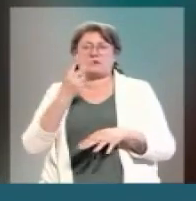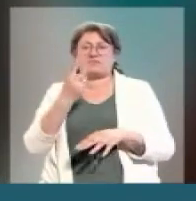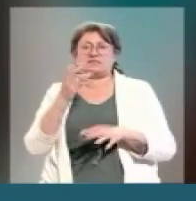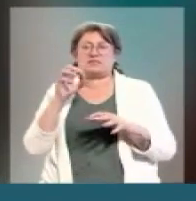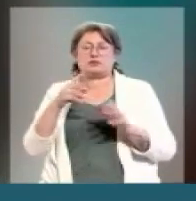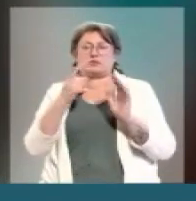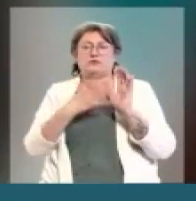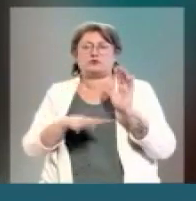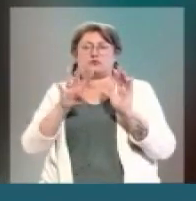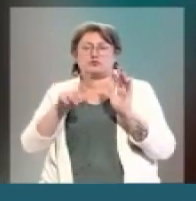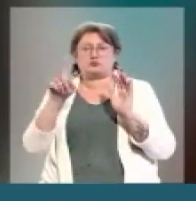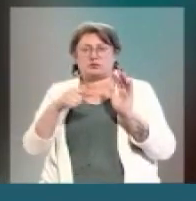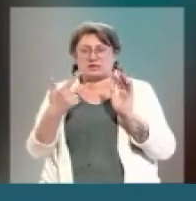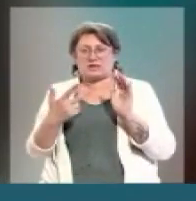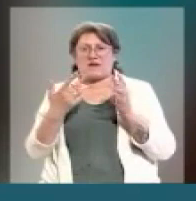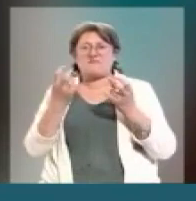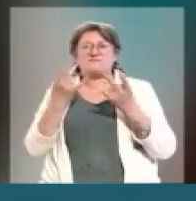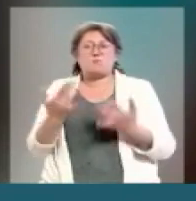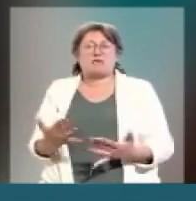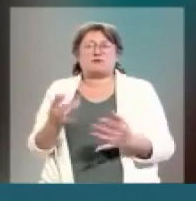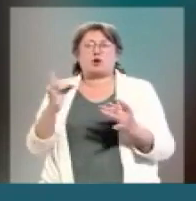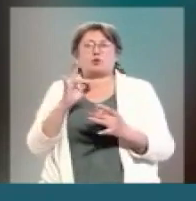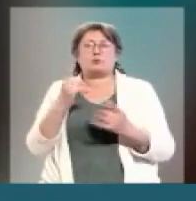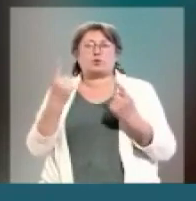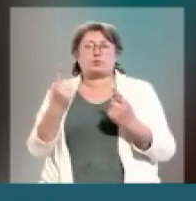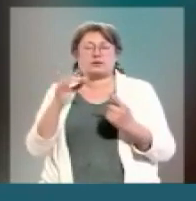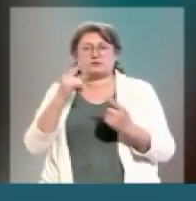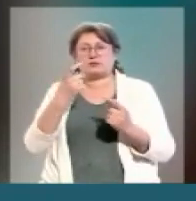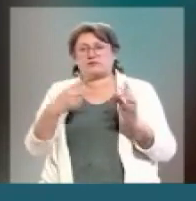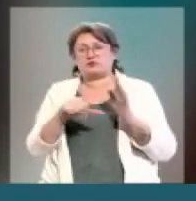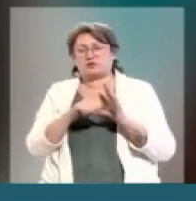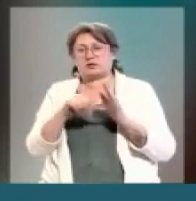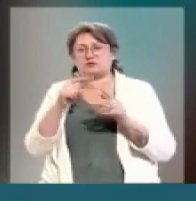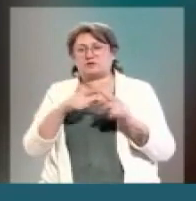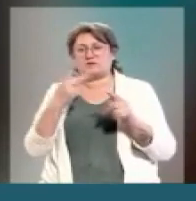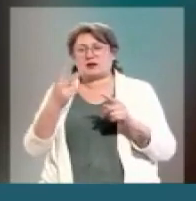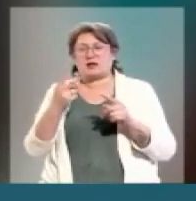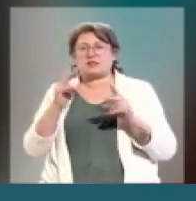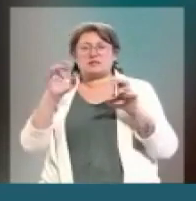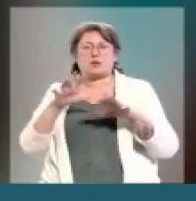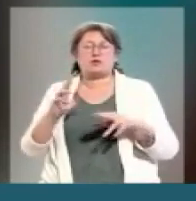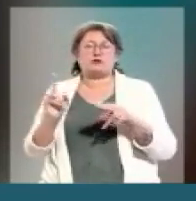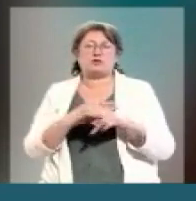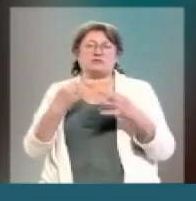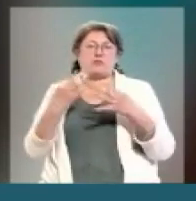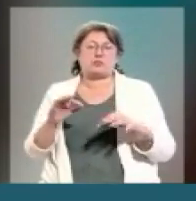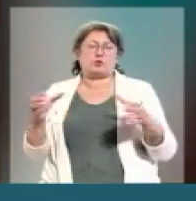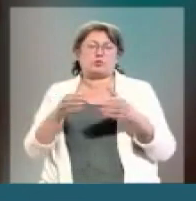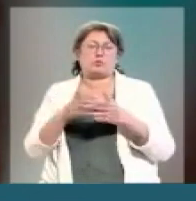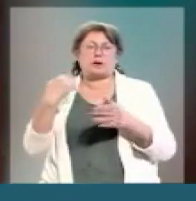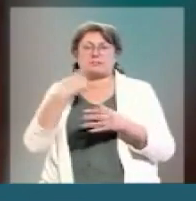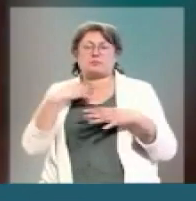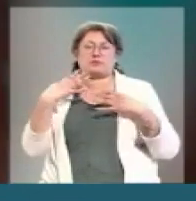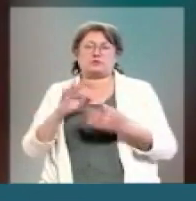статьям. 194-я часть 3 – вымогательство в крупном размере и 126-я часть 2 – незаконное лишение свободы группы лиц